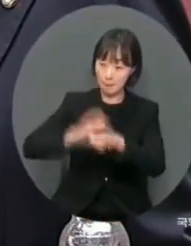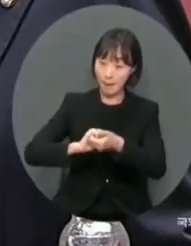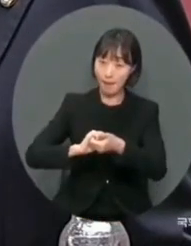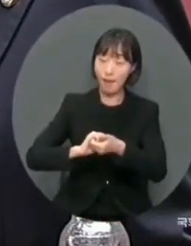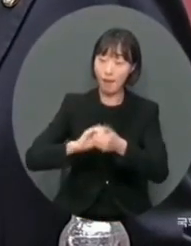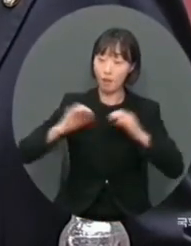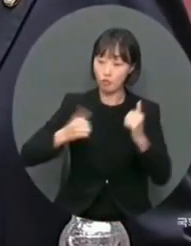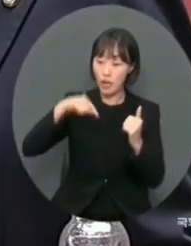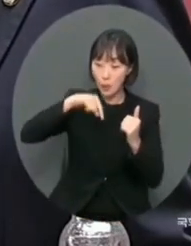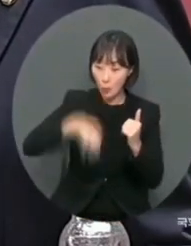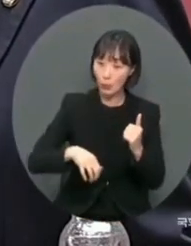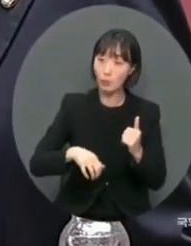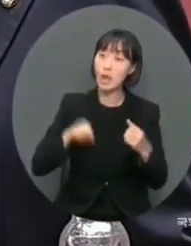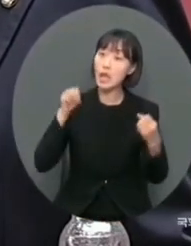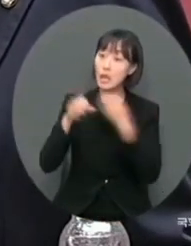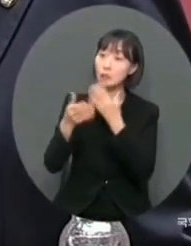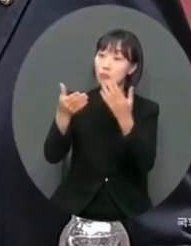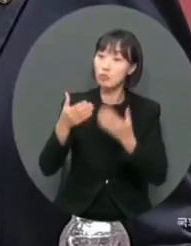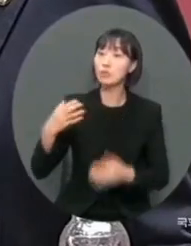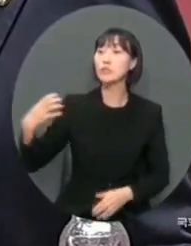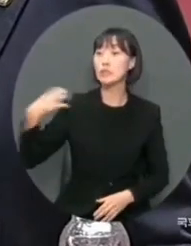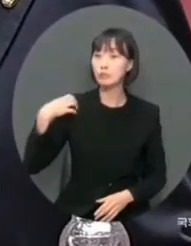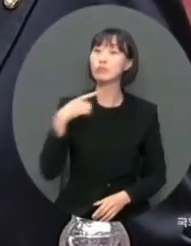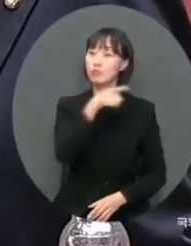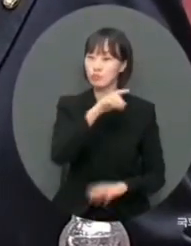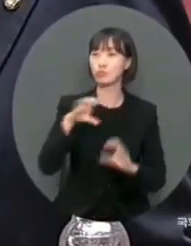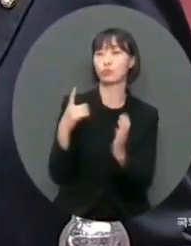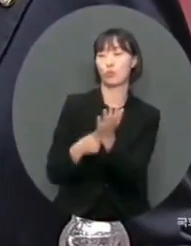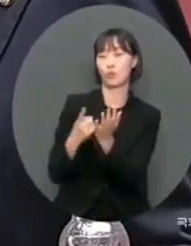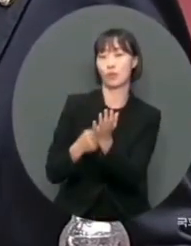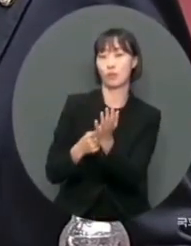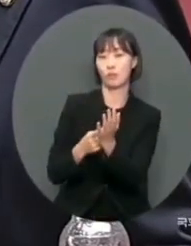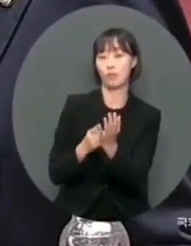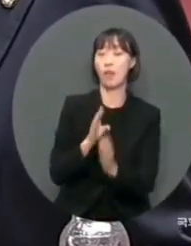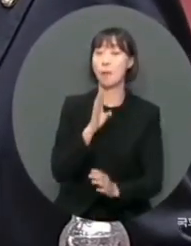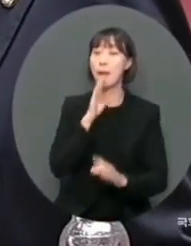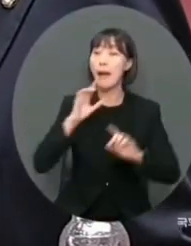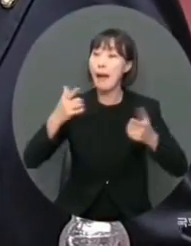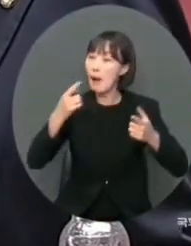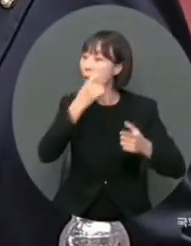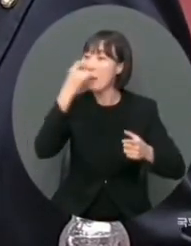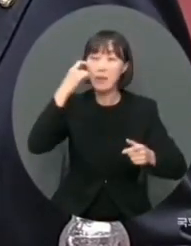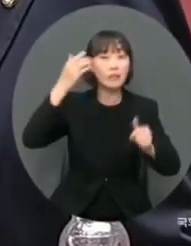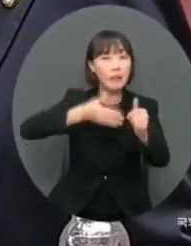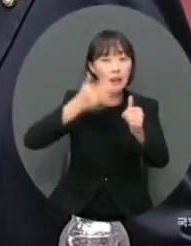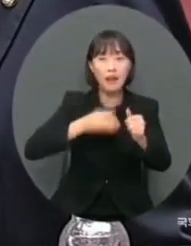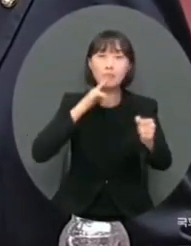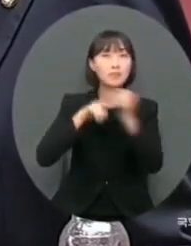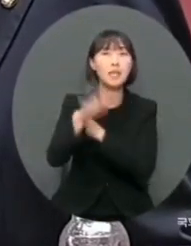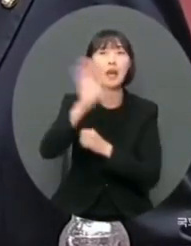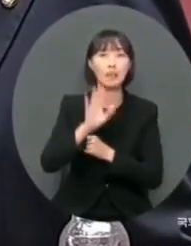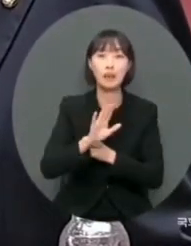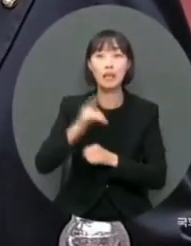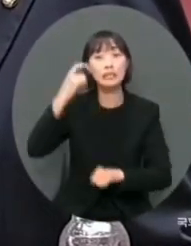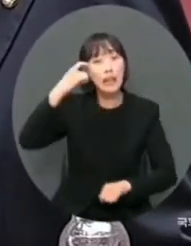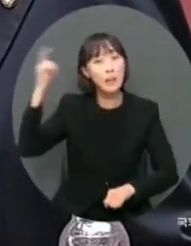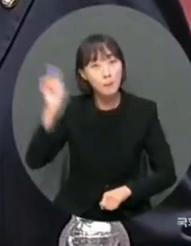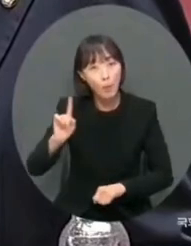주셔야 될 의무가 총리님께서는 있는 것 아닙니까? 제가 사실관계를 확인해달라고 묻지 않았습니다. 왜 답을